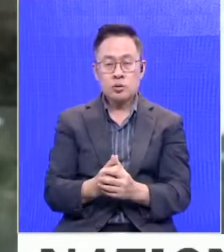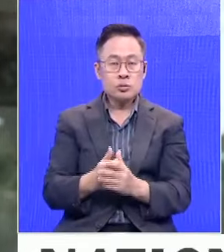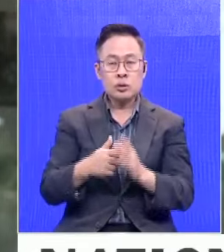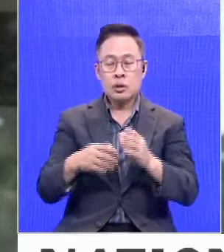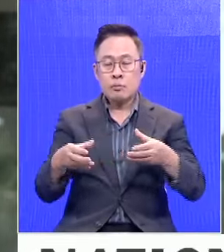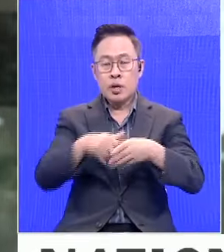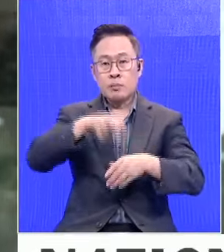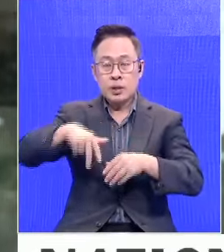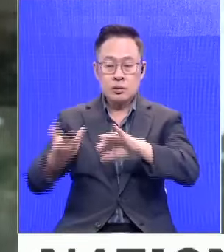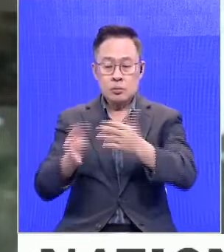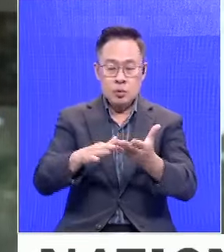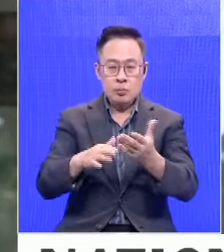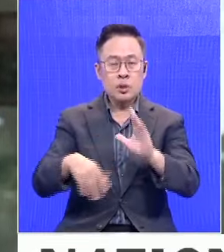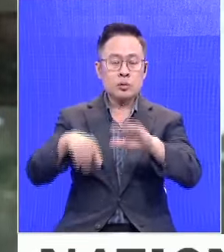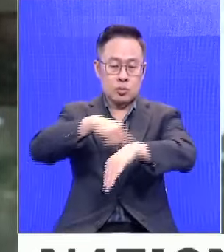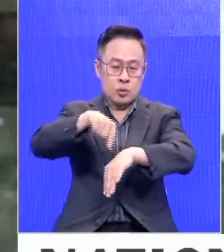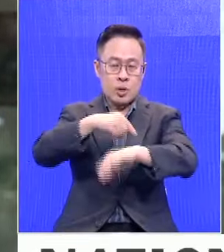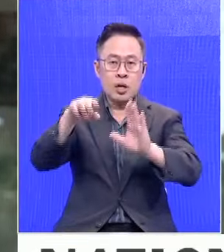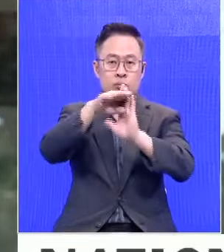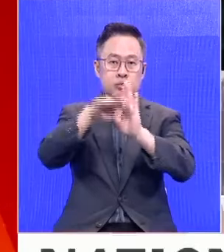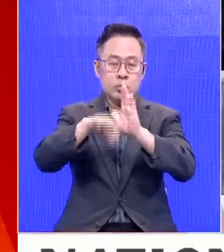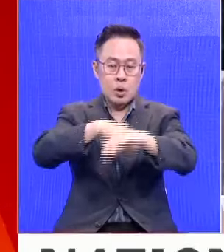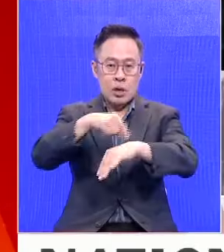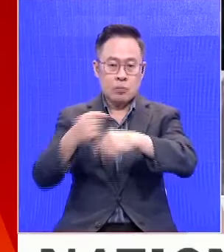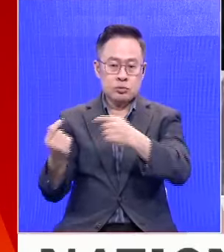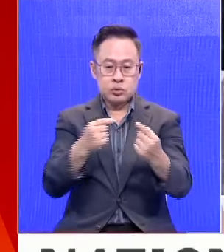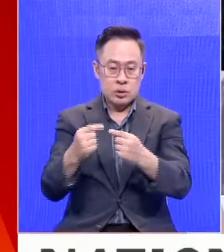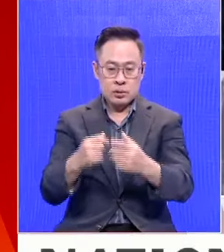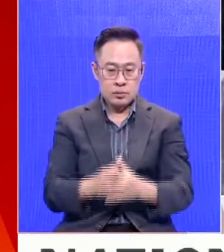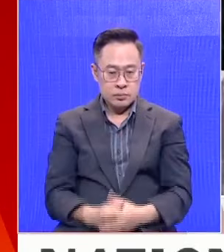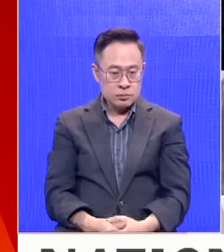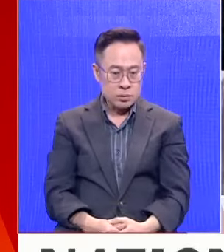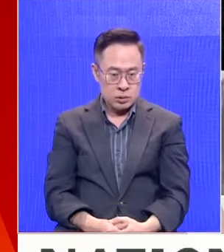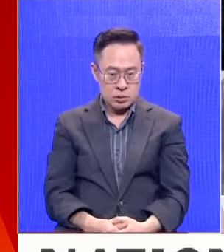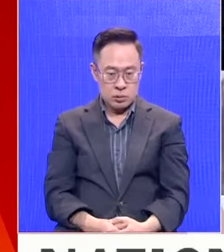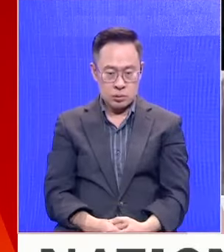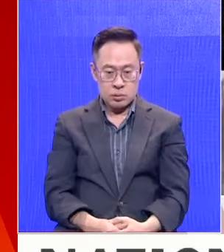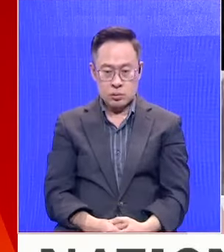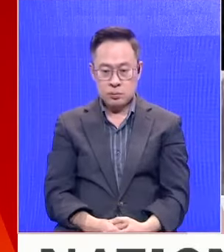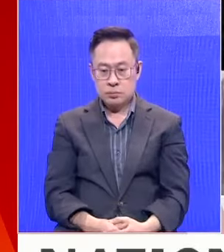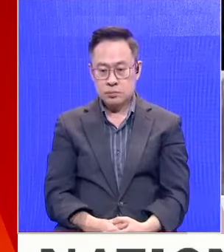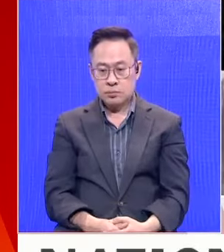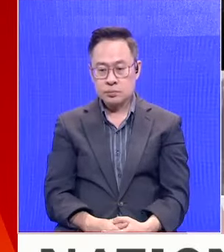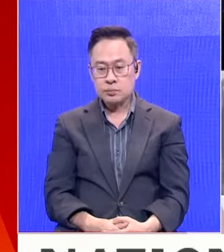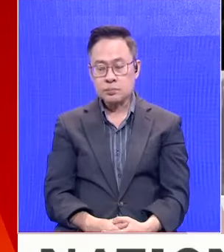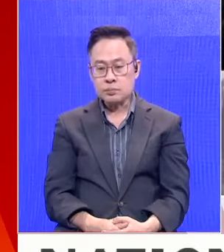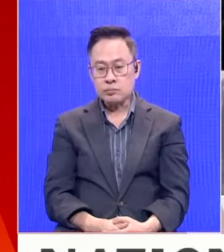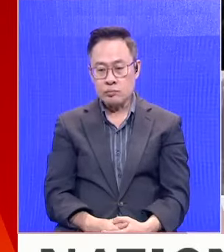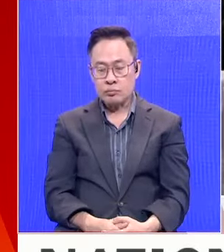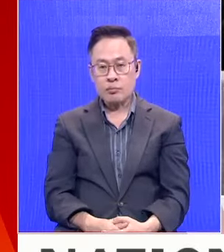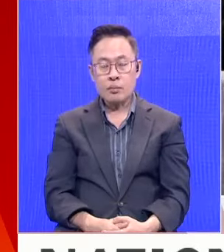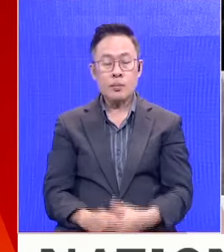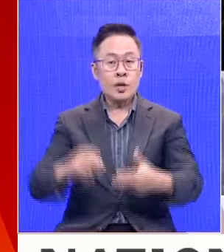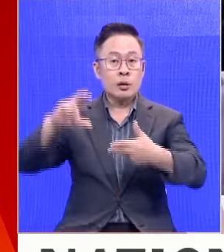พรรคนั่นอีกเรื่องอีกยาวก็ไปว่ากันมันหลายพรรคก็โดนร้องอย่างนี้แหละ โอ้โหคืออย่าลืมนะว่าพลังประชารัฐเองเนี่ยเข